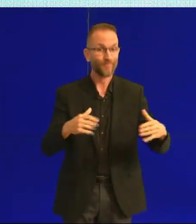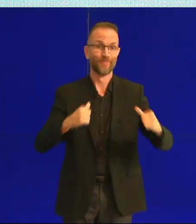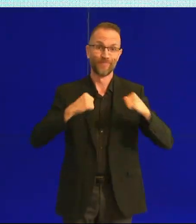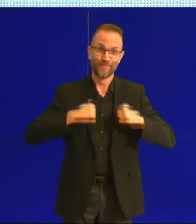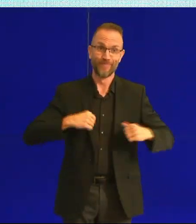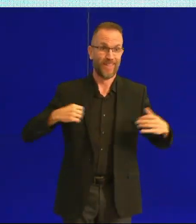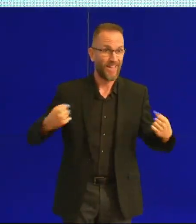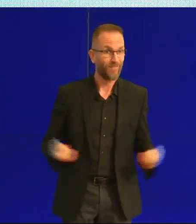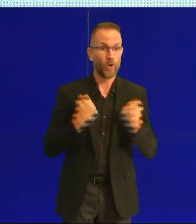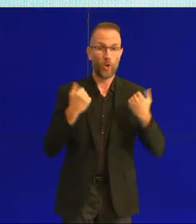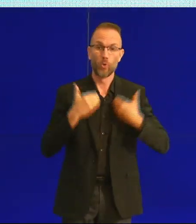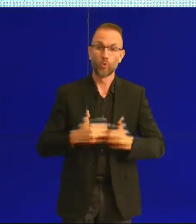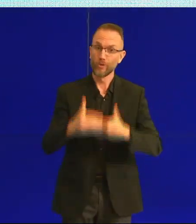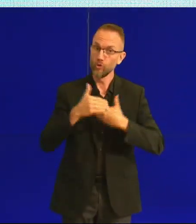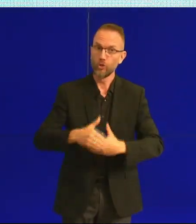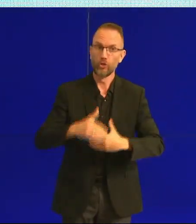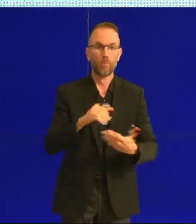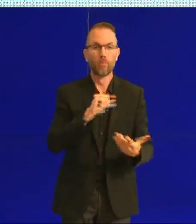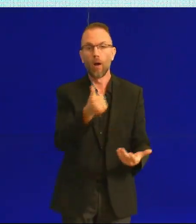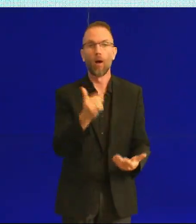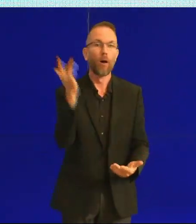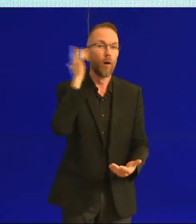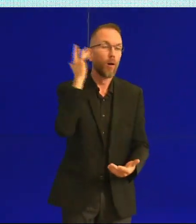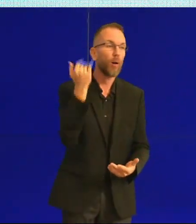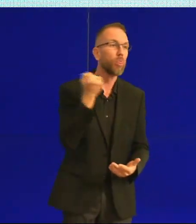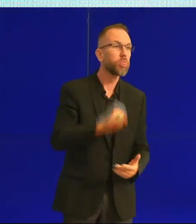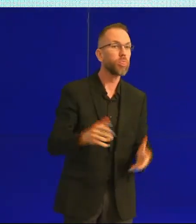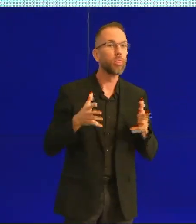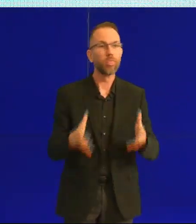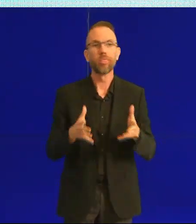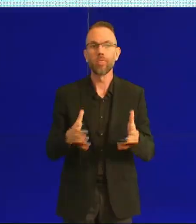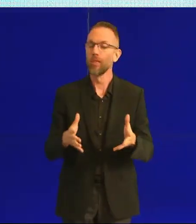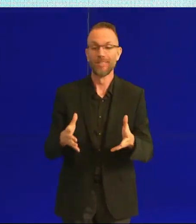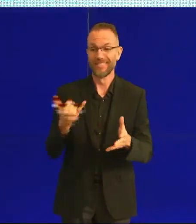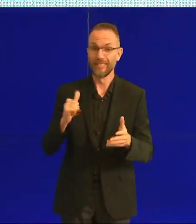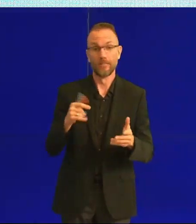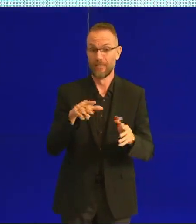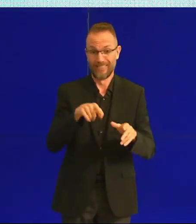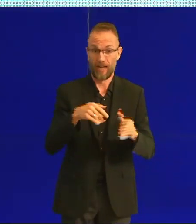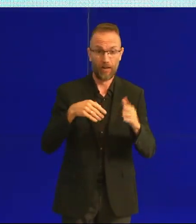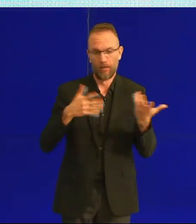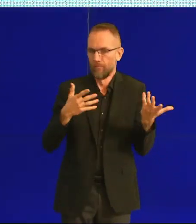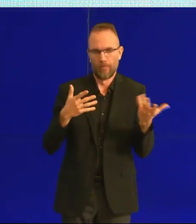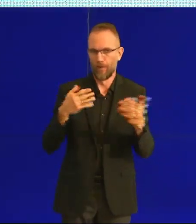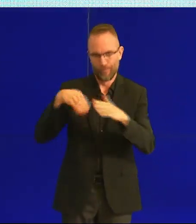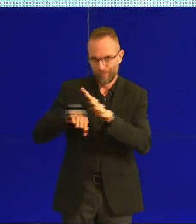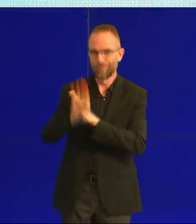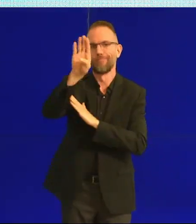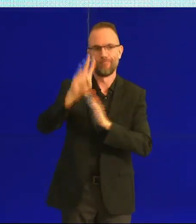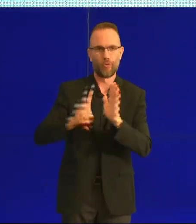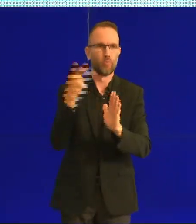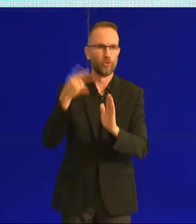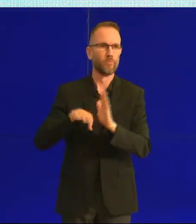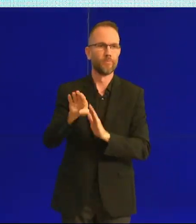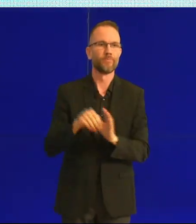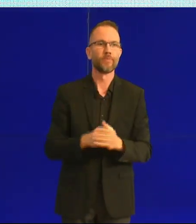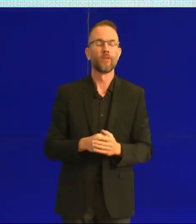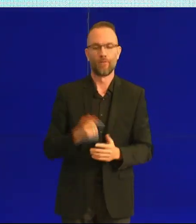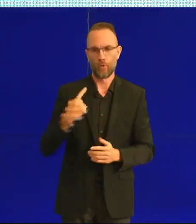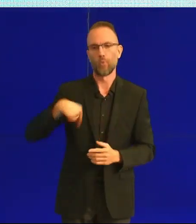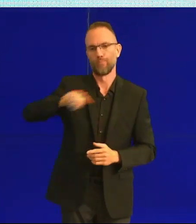non pas une diminution ou un plateau mais une résurgence du virus est vraiment seul aspect là qu'il faut se concentrer et combien